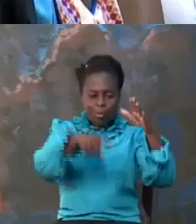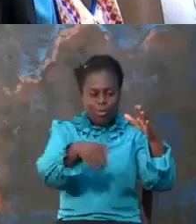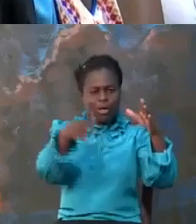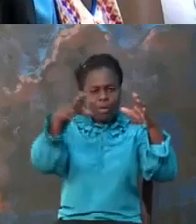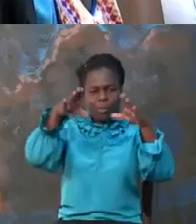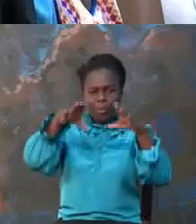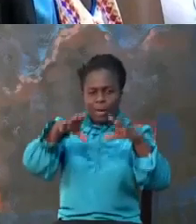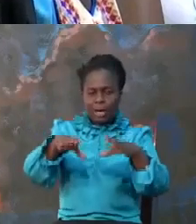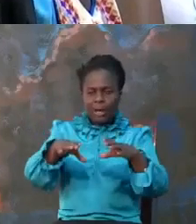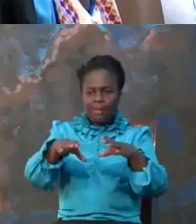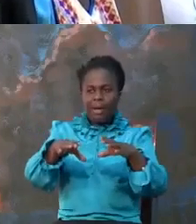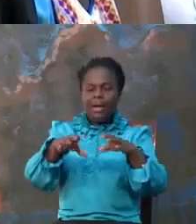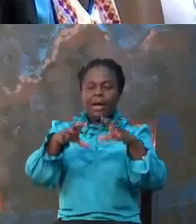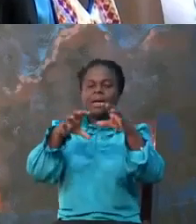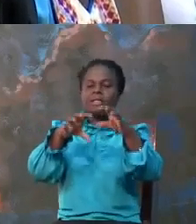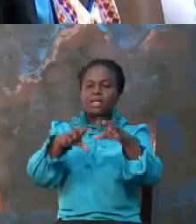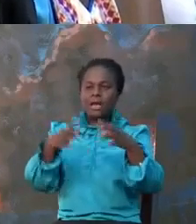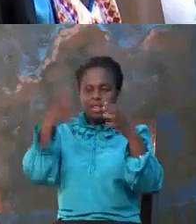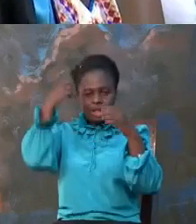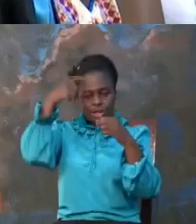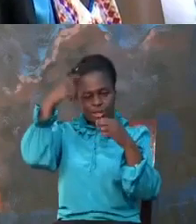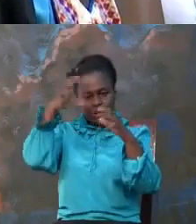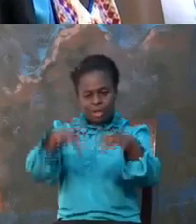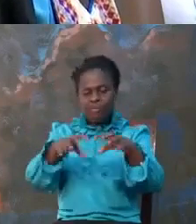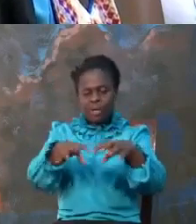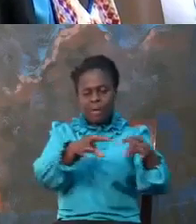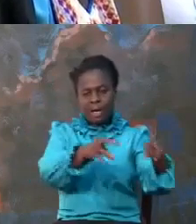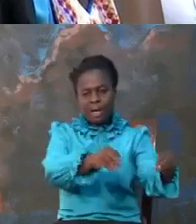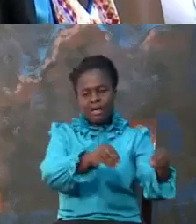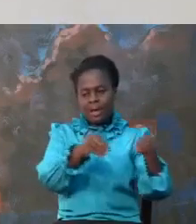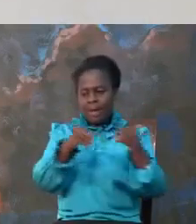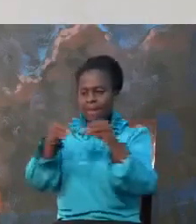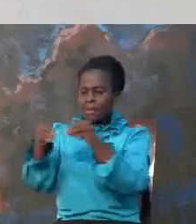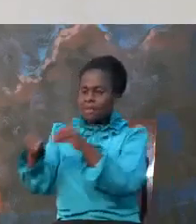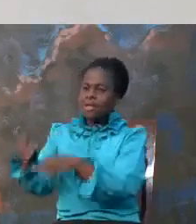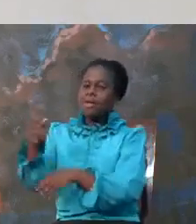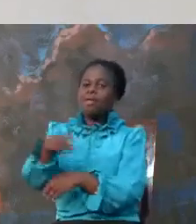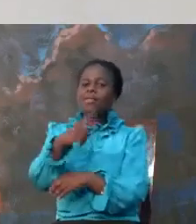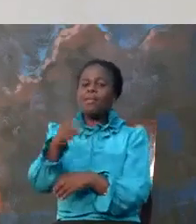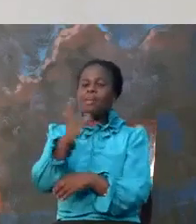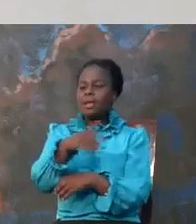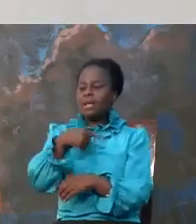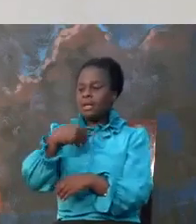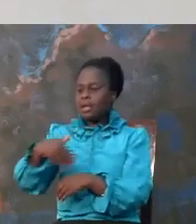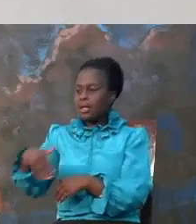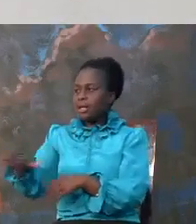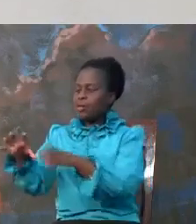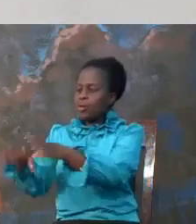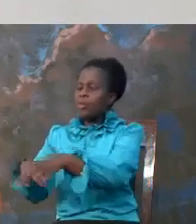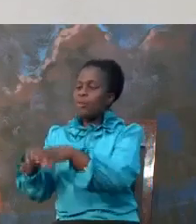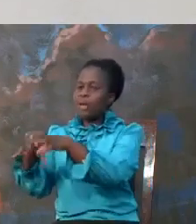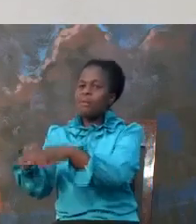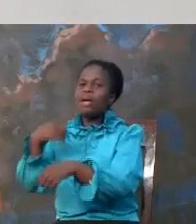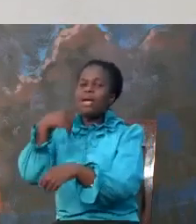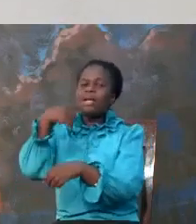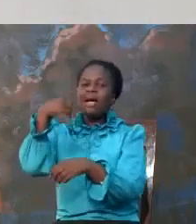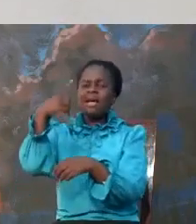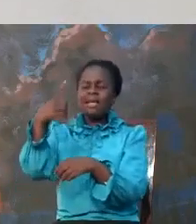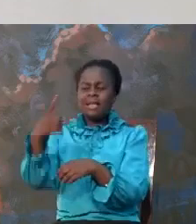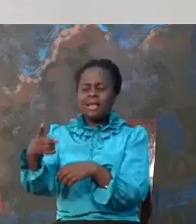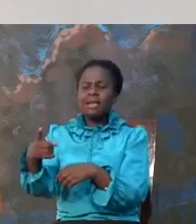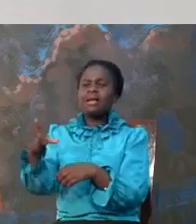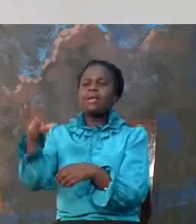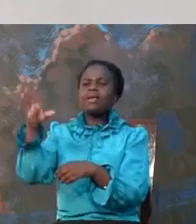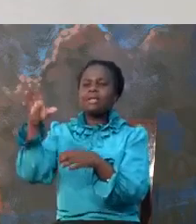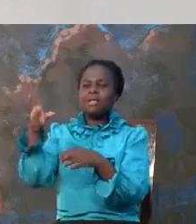mnyama anahamisha dhambi yake iende kwa mnyama, na kila chenye dhambi shariti